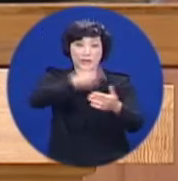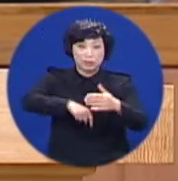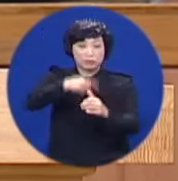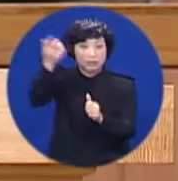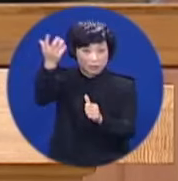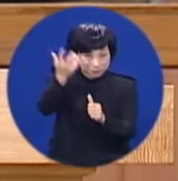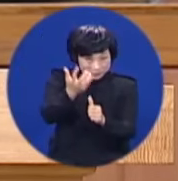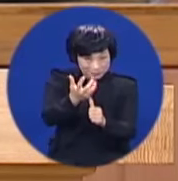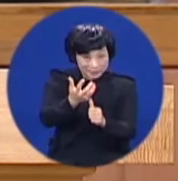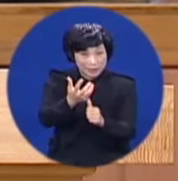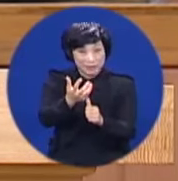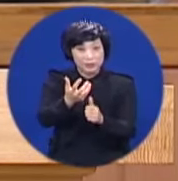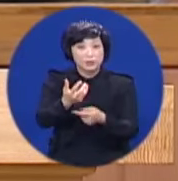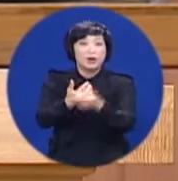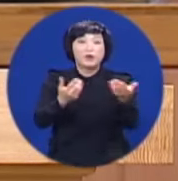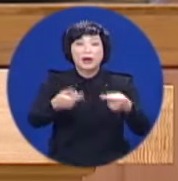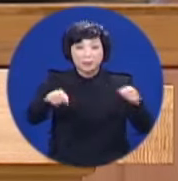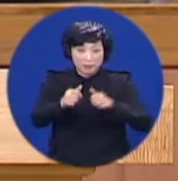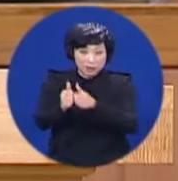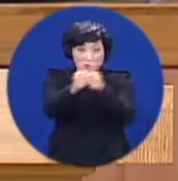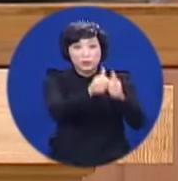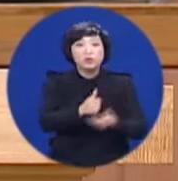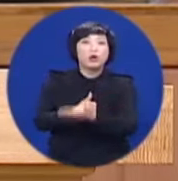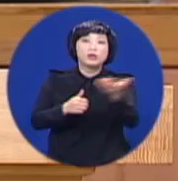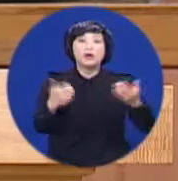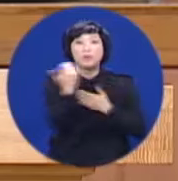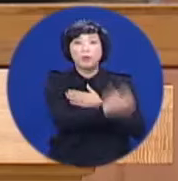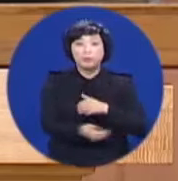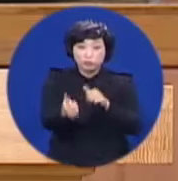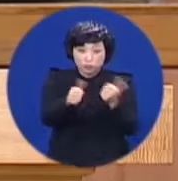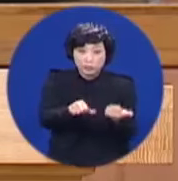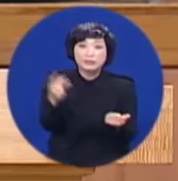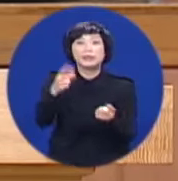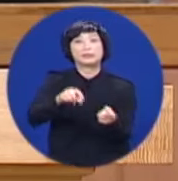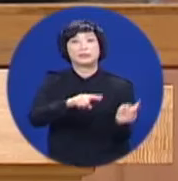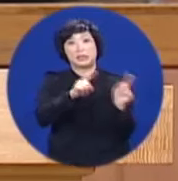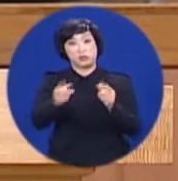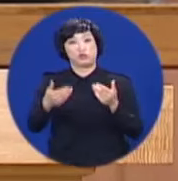가운데 거하시면 너희 죽을 몸도 살리시리라.